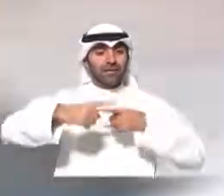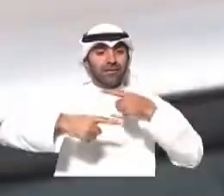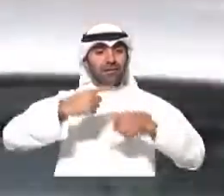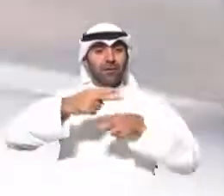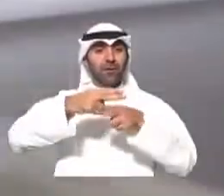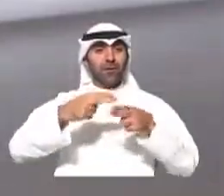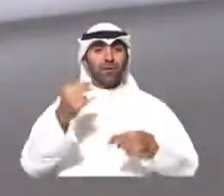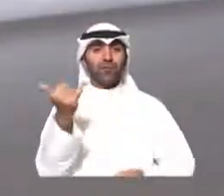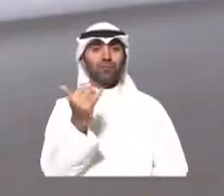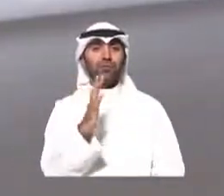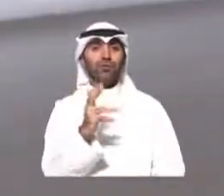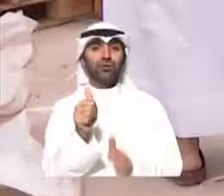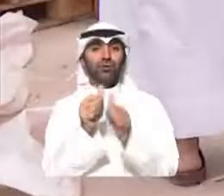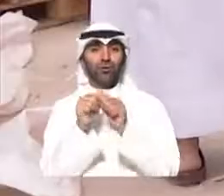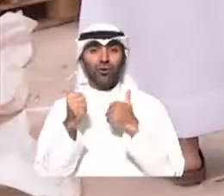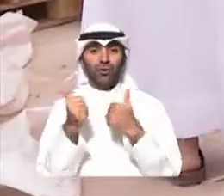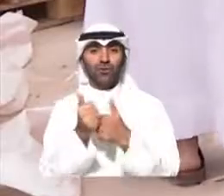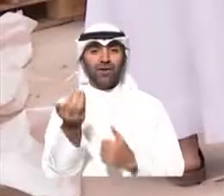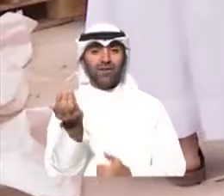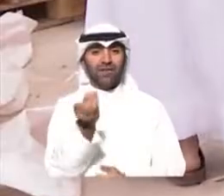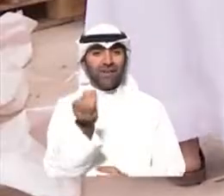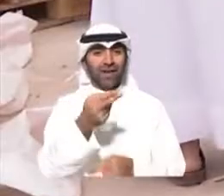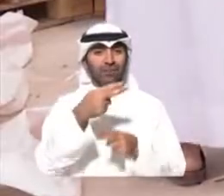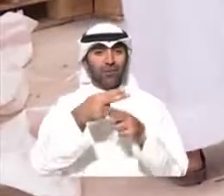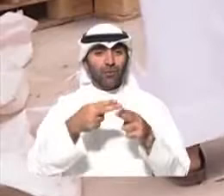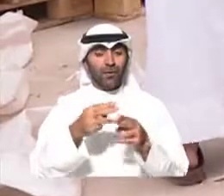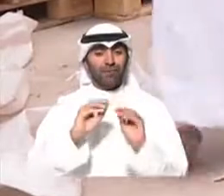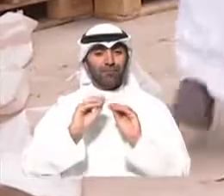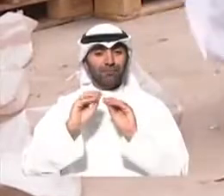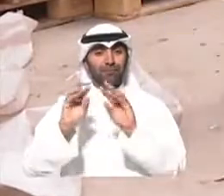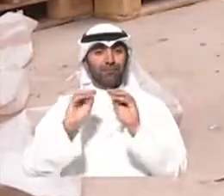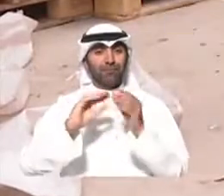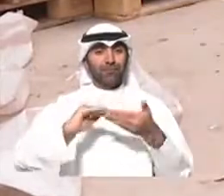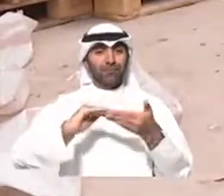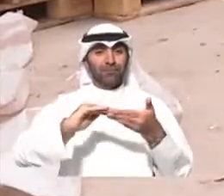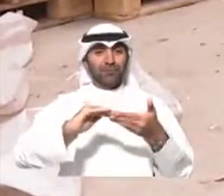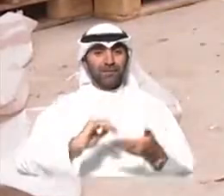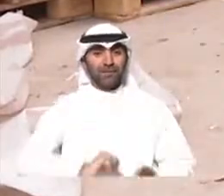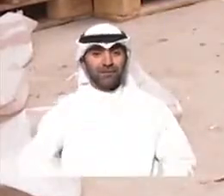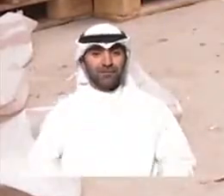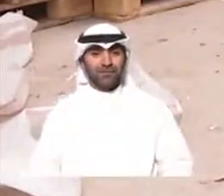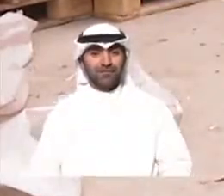خيري إنساني. جيهان حبيب، تلفزيون دولة الكويت.